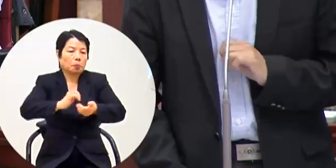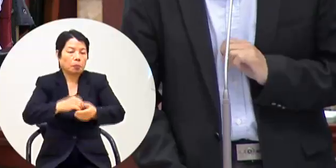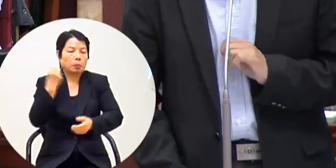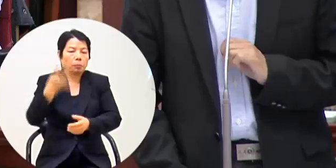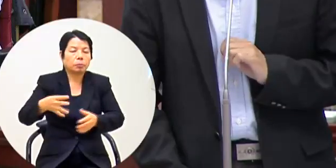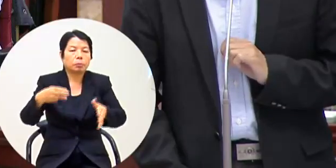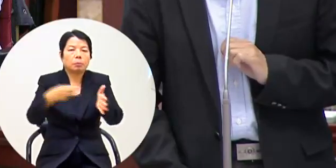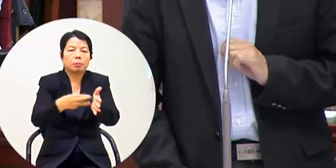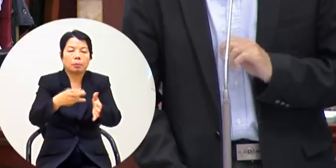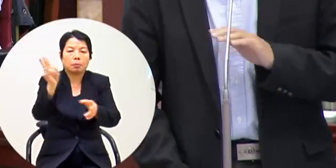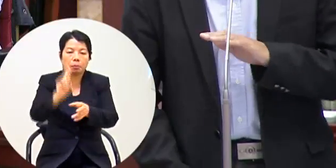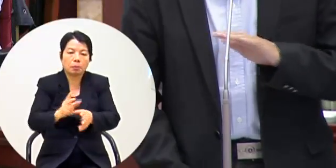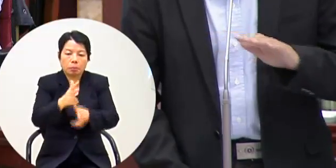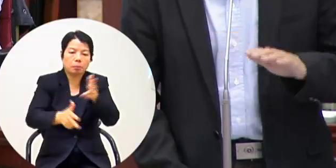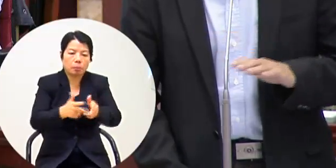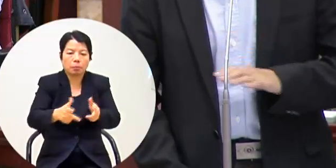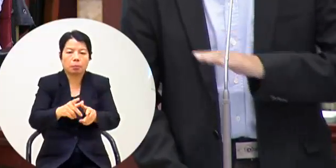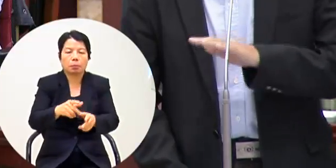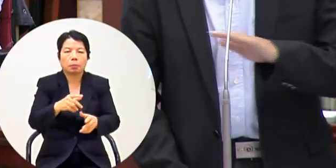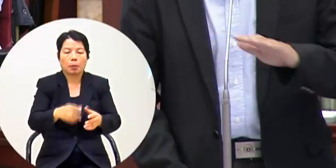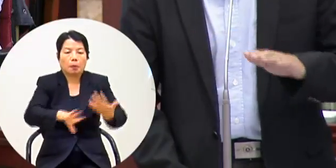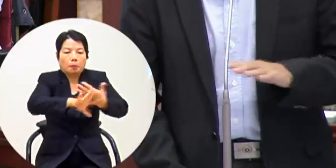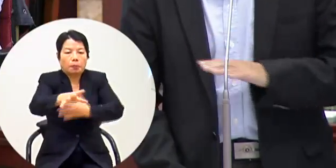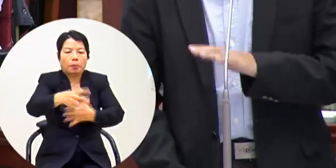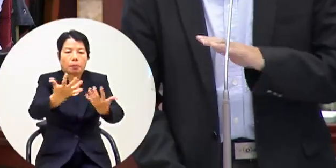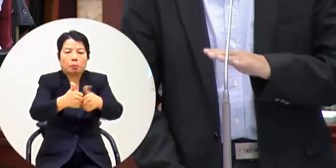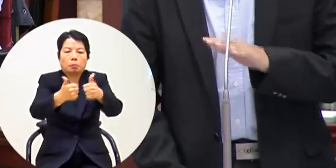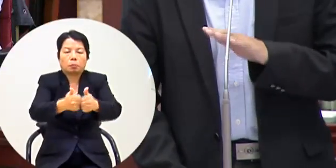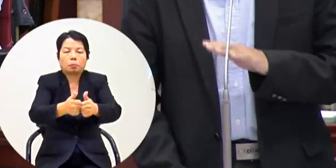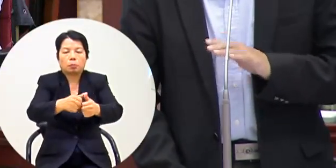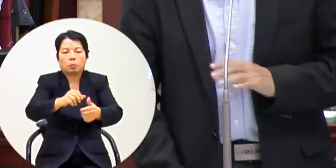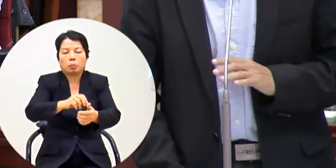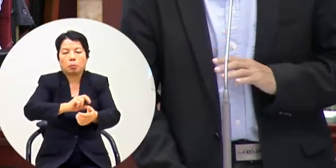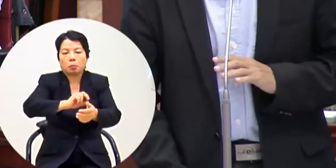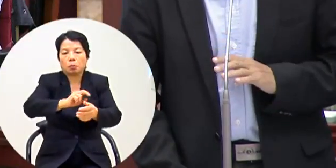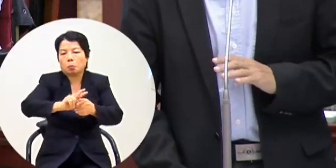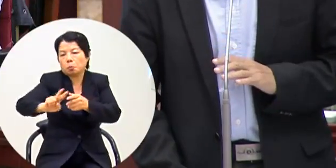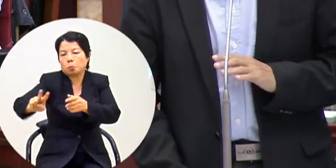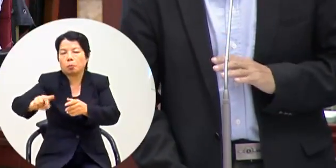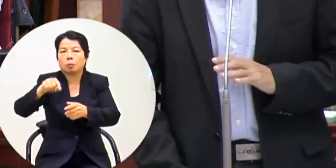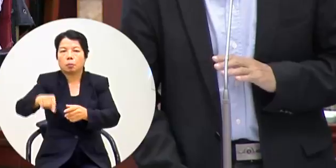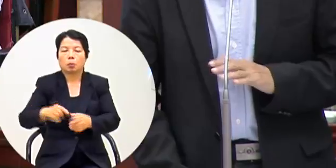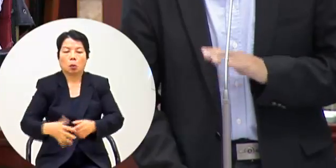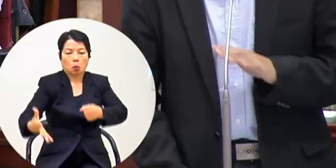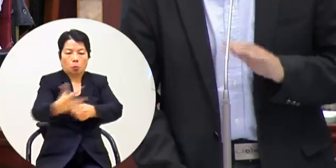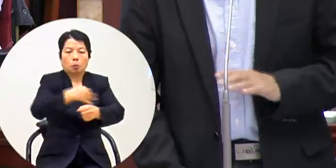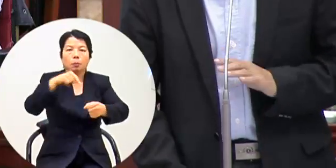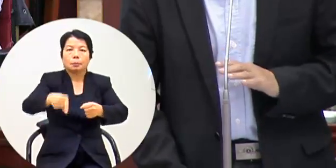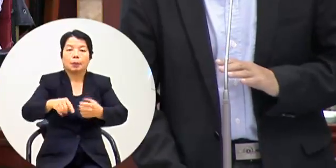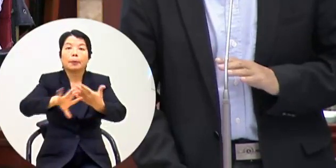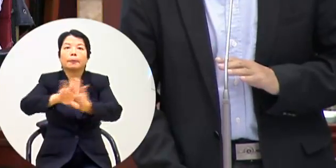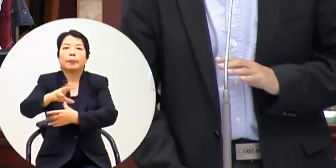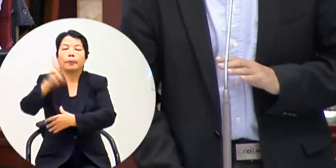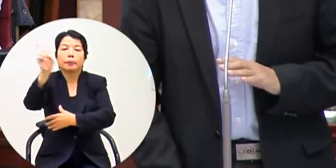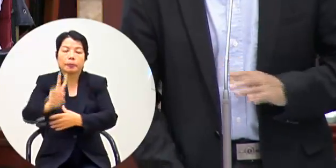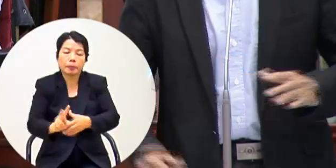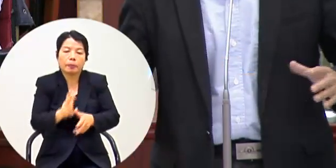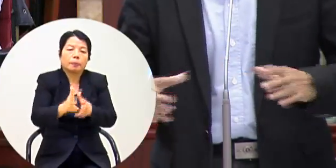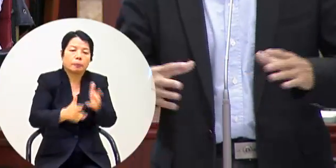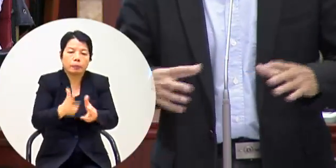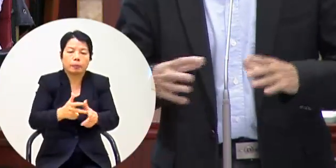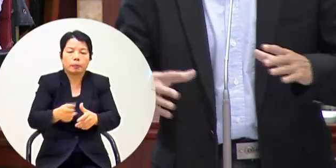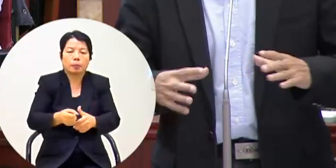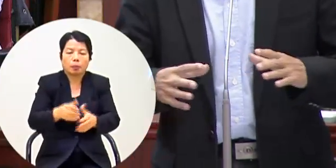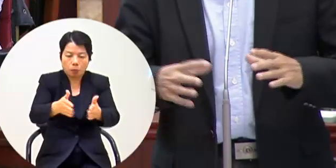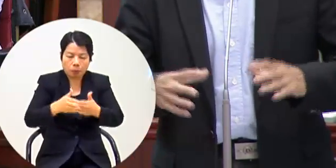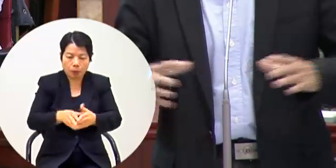他五个机组的燃气，它也可以从全国的这个其他的电厂的燃气去做调度，因为因